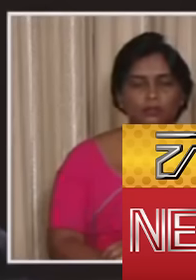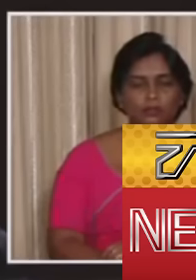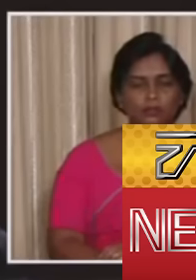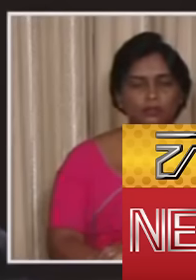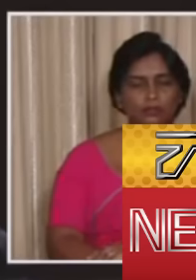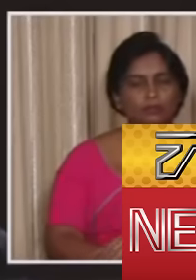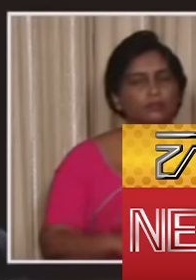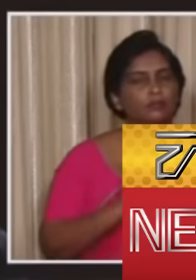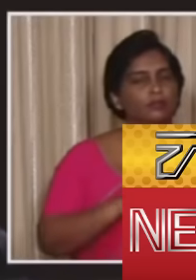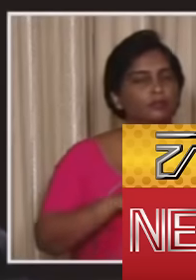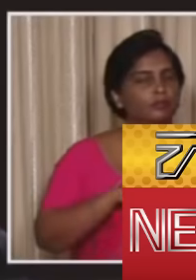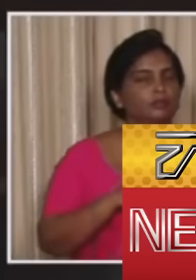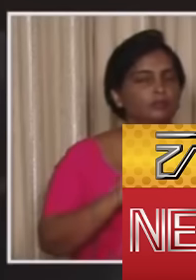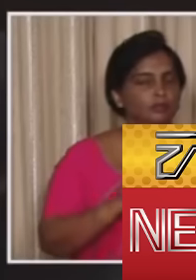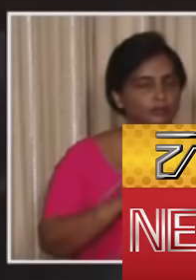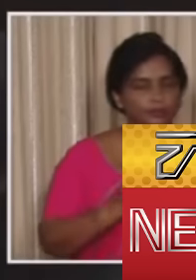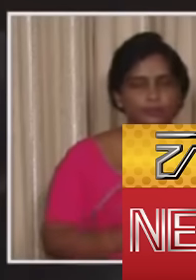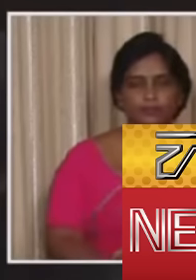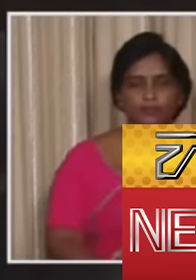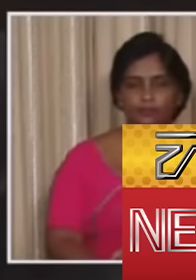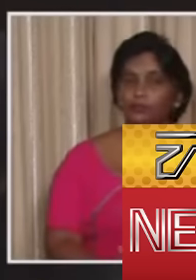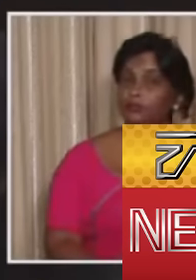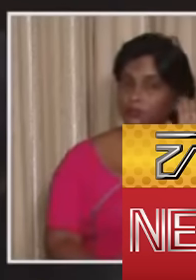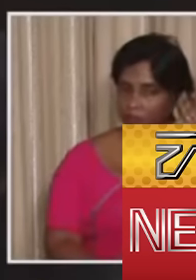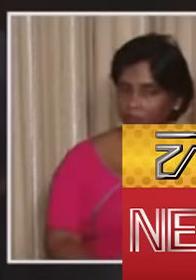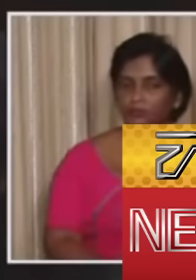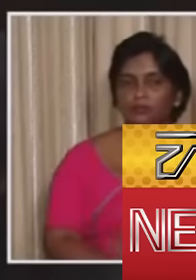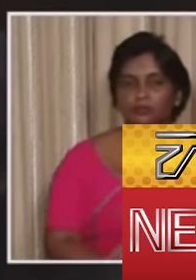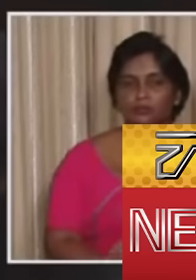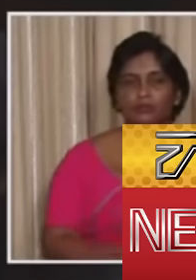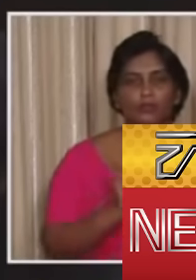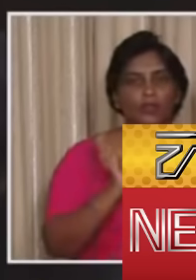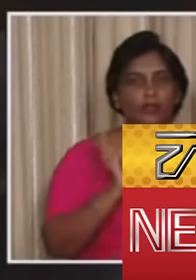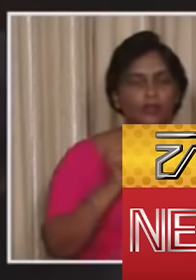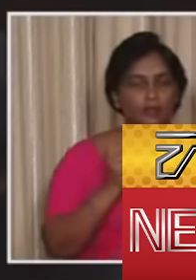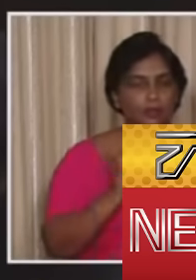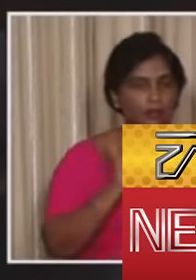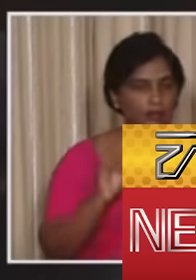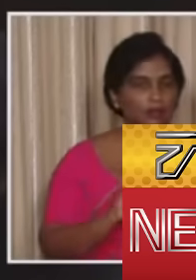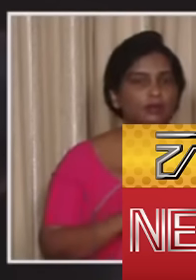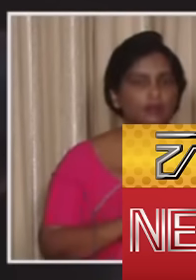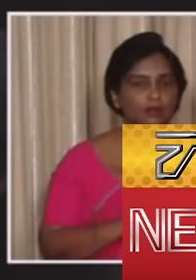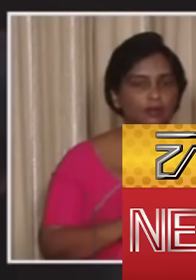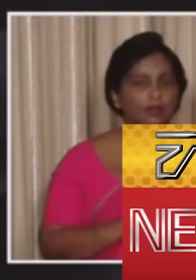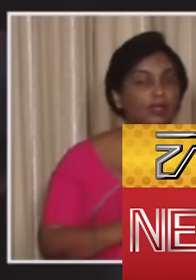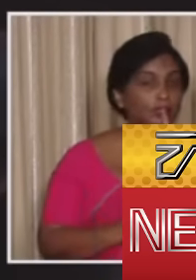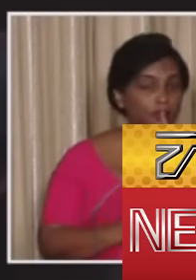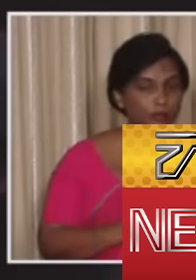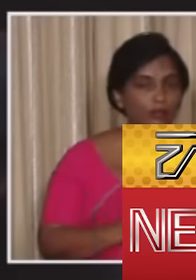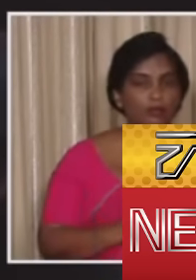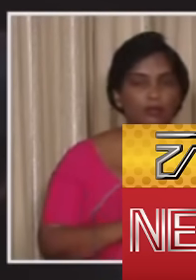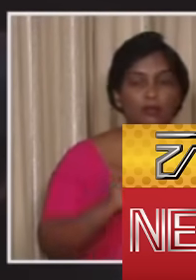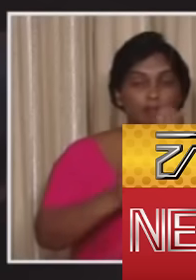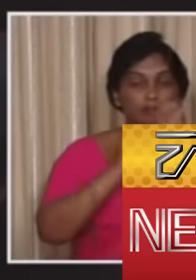ගරු මූලාසනයේ සභාපතිතුමනි විශේෂයෙන්ම ගරු විමල් සිරිපාල සිල්වා මාතෙතුමා කිව්වා මේ